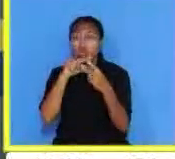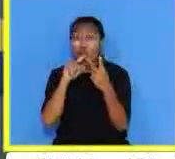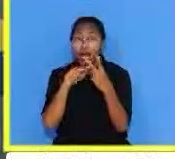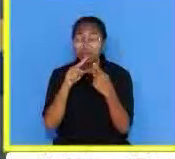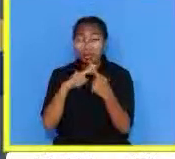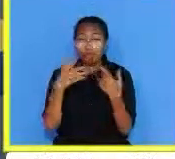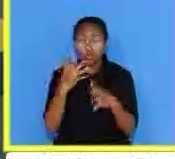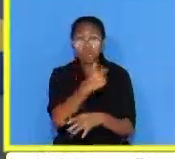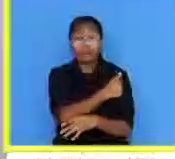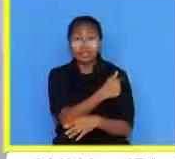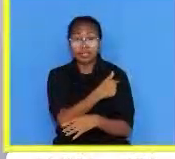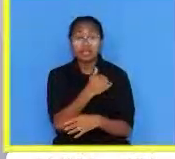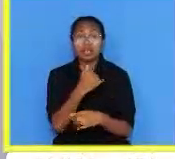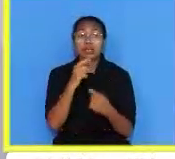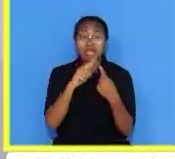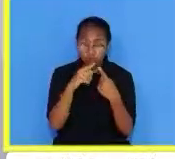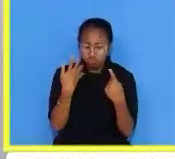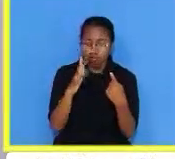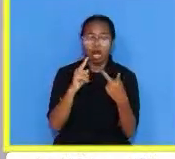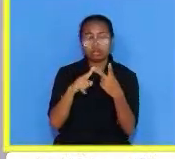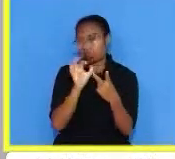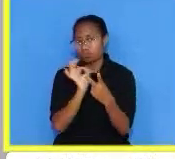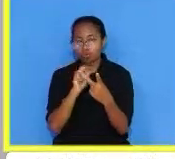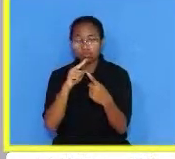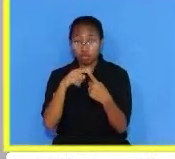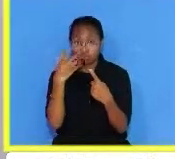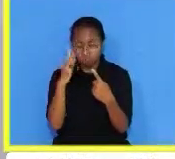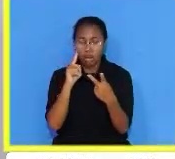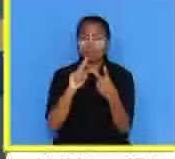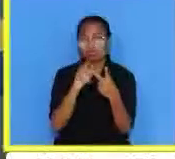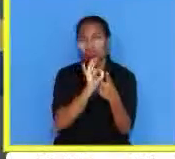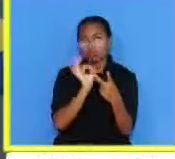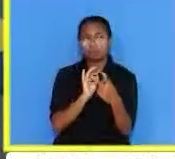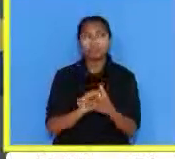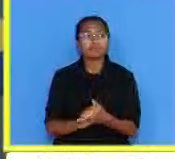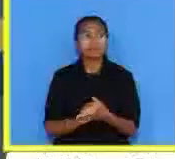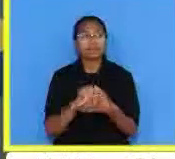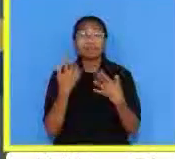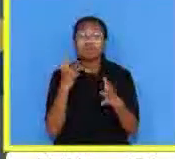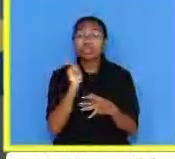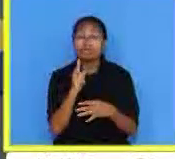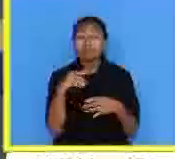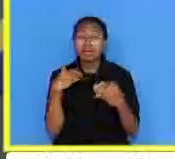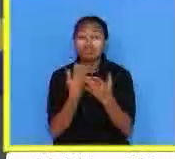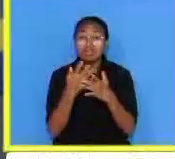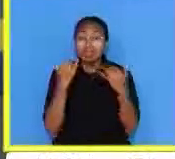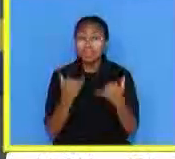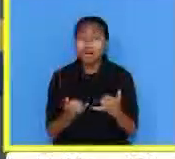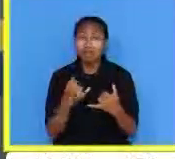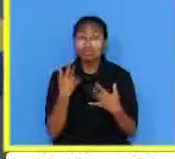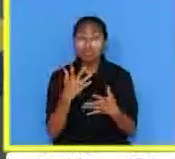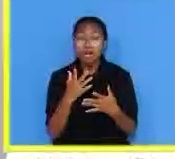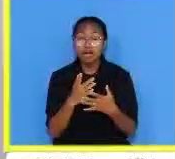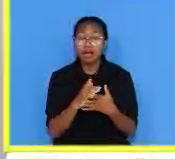ya? Salah satunya belum, salah satunya satunya sudah. belum. Ya. Kemudian mereka sudah sampai saat ini memang sudah